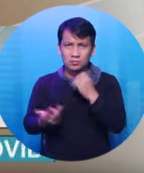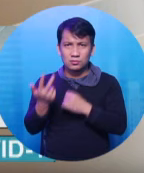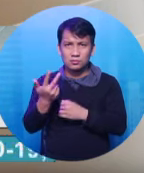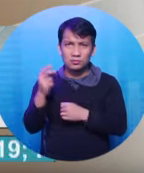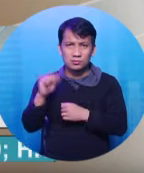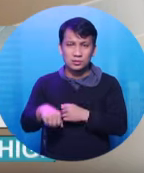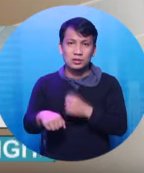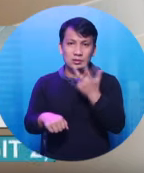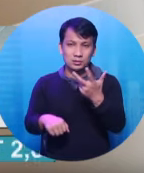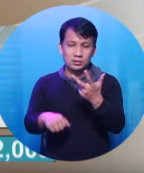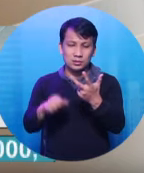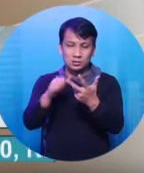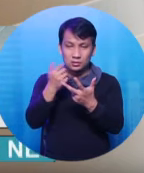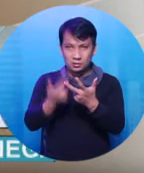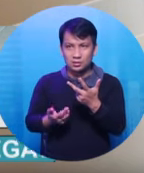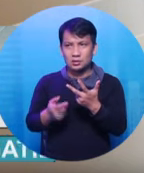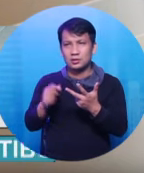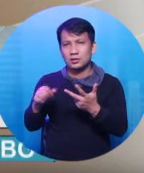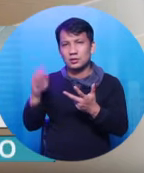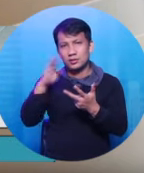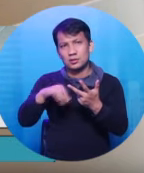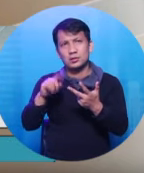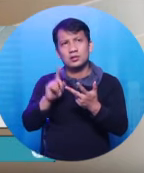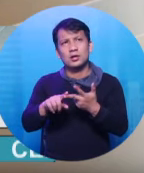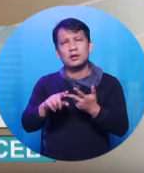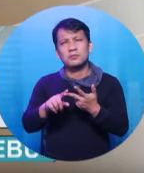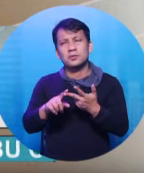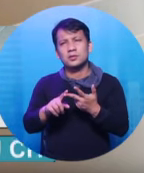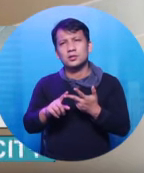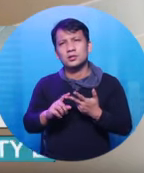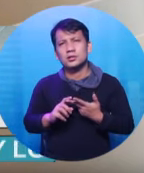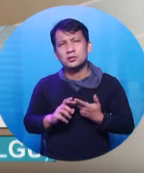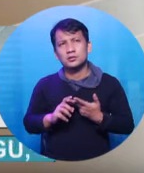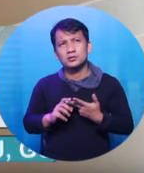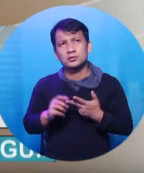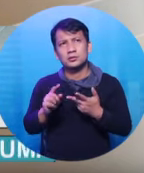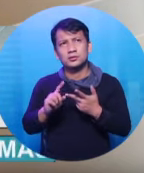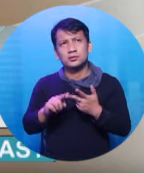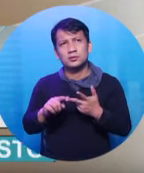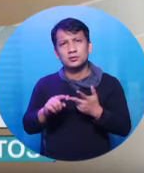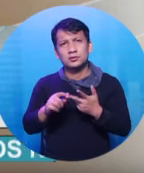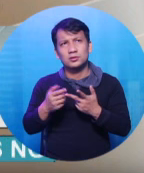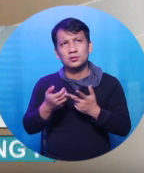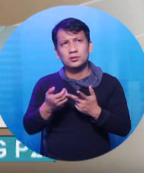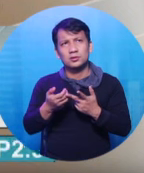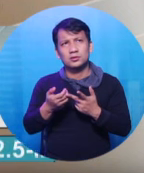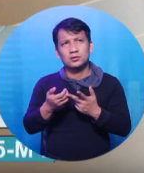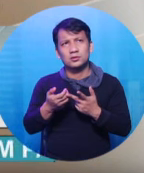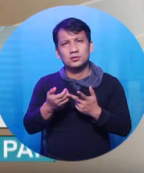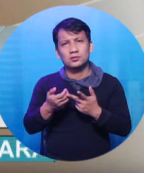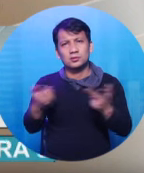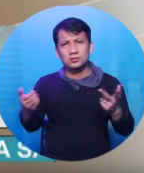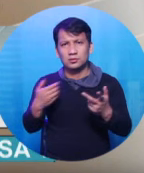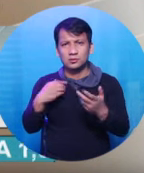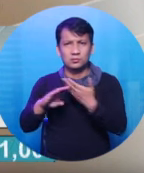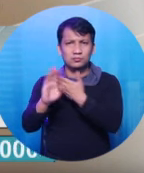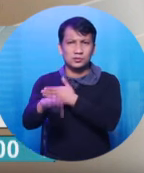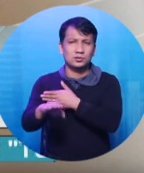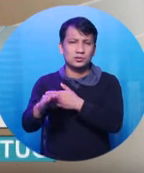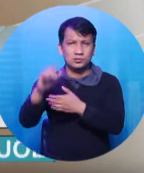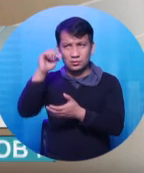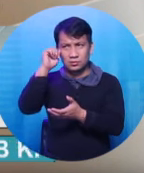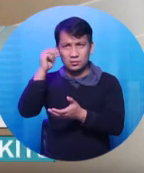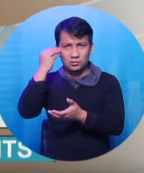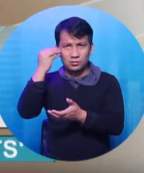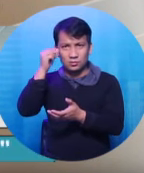Kami tatlo po sana. Ang problema lang po, parang yung isa, gusto niya natang makipagbalikan dyan sa asawa ko. Sabi